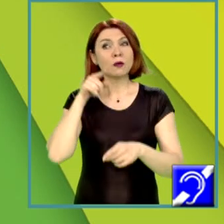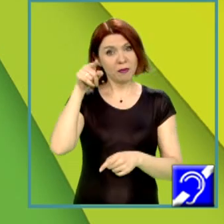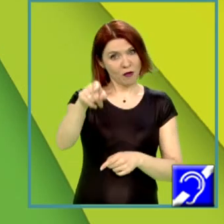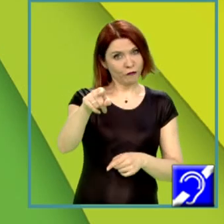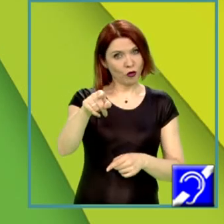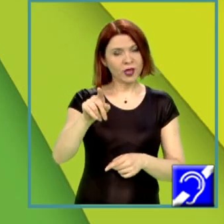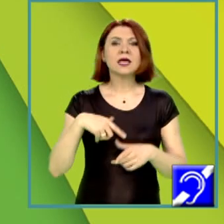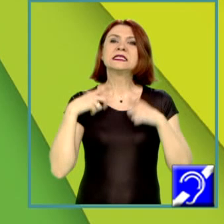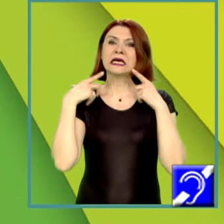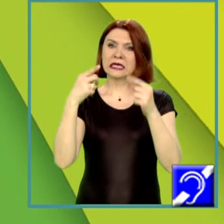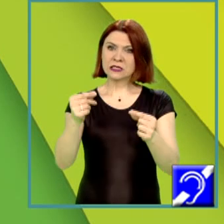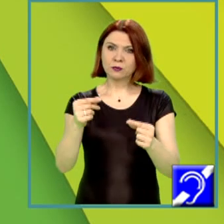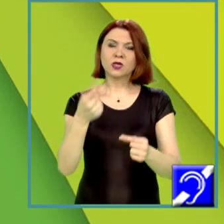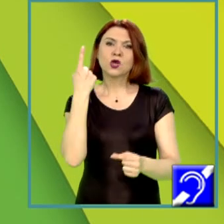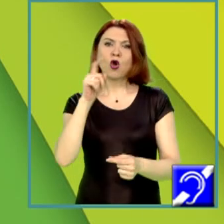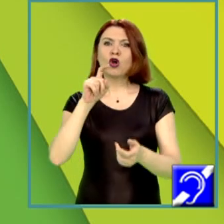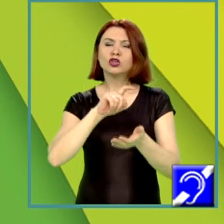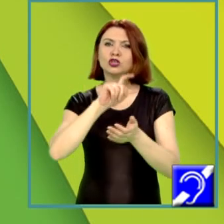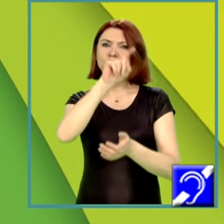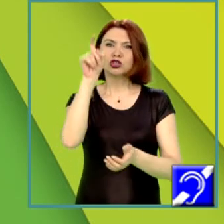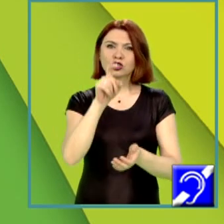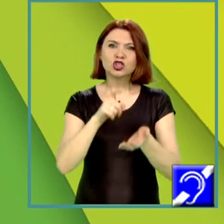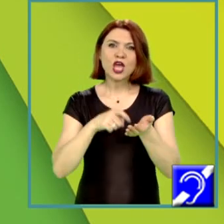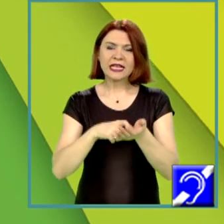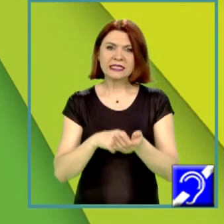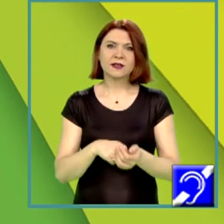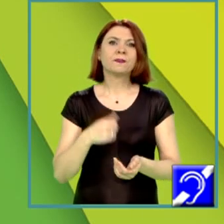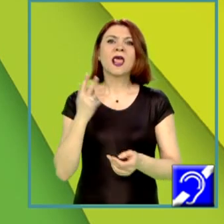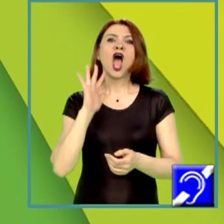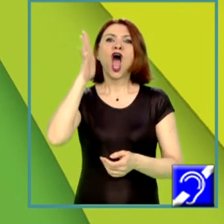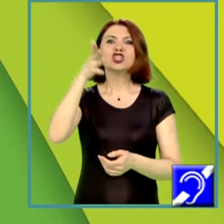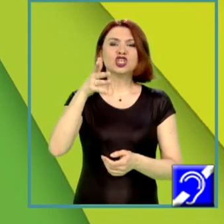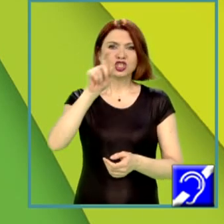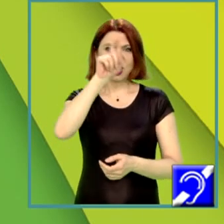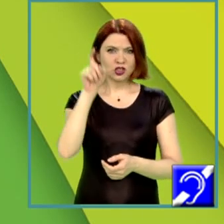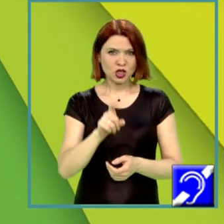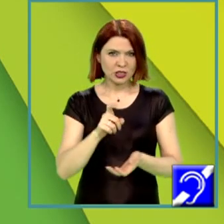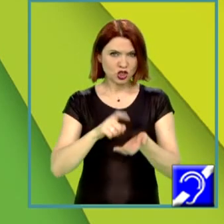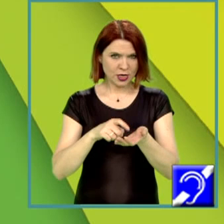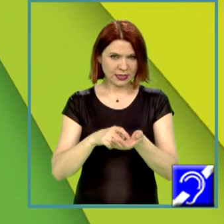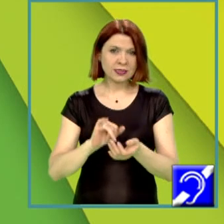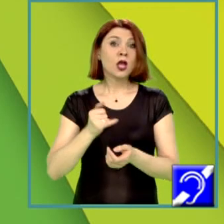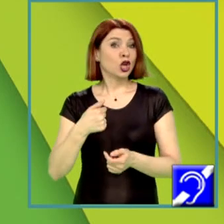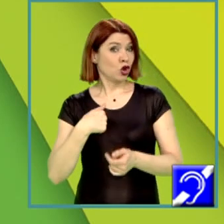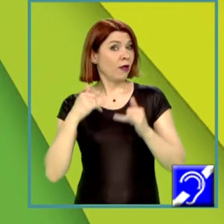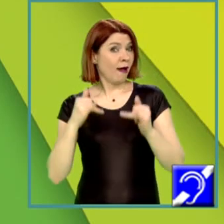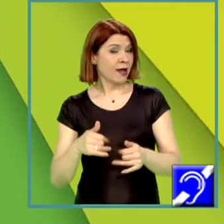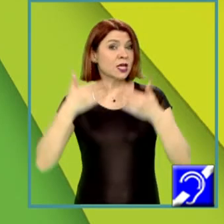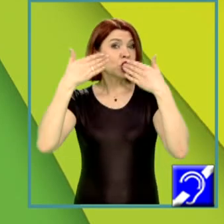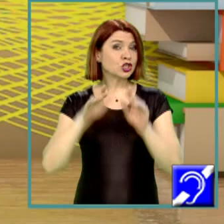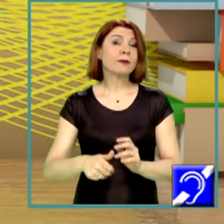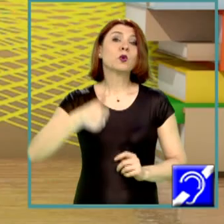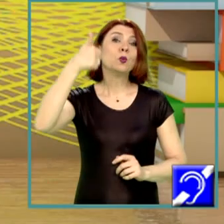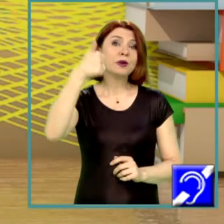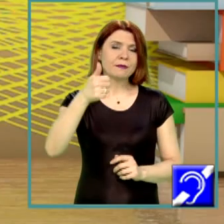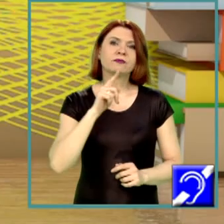să rezolvați una dintre cerințe este vorba despre a cincea cerință desigur însă noi astăzi începem cu